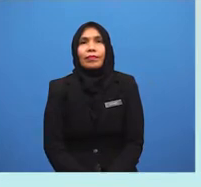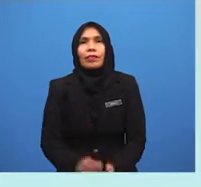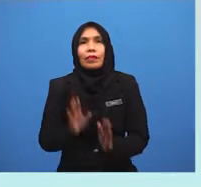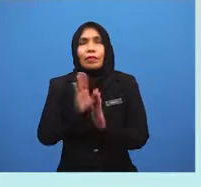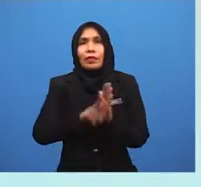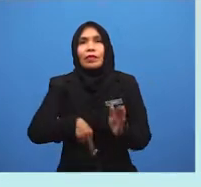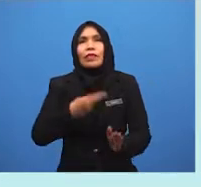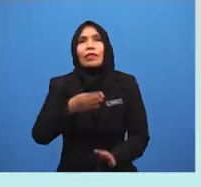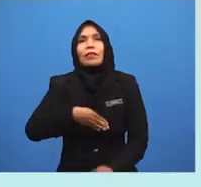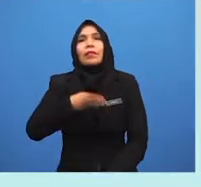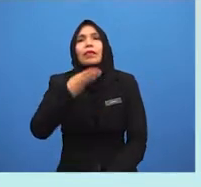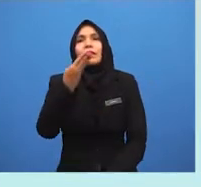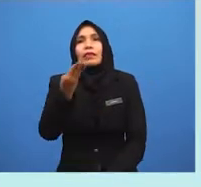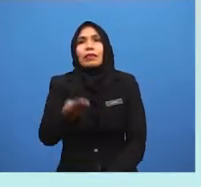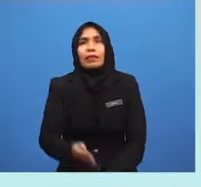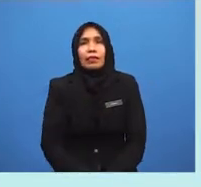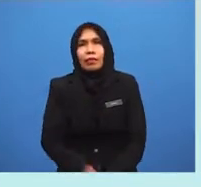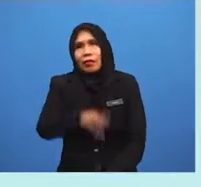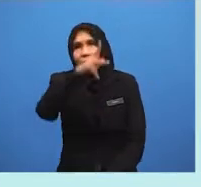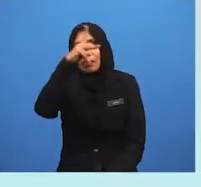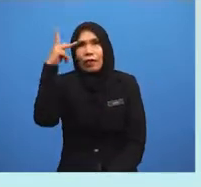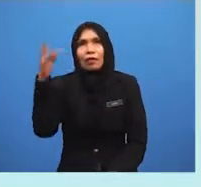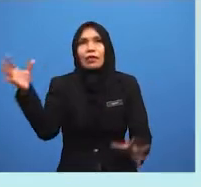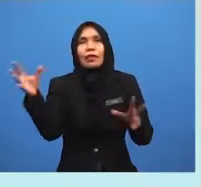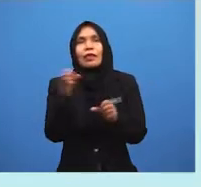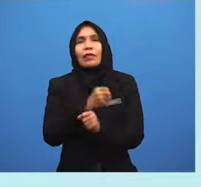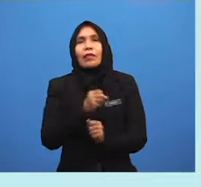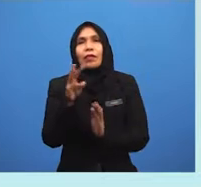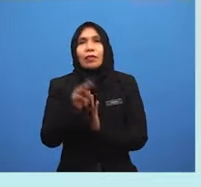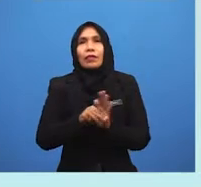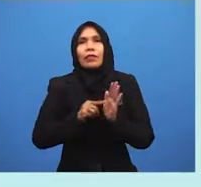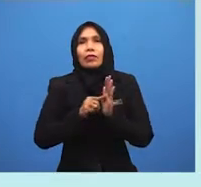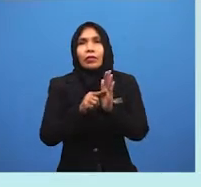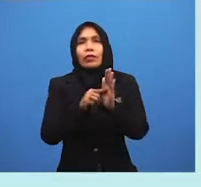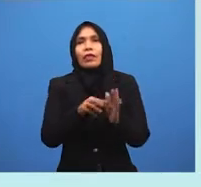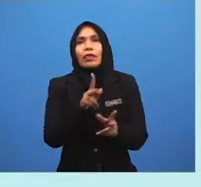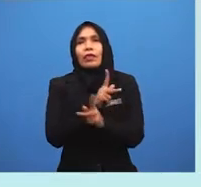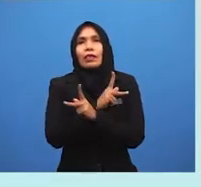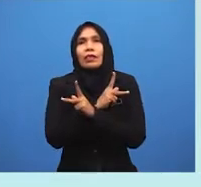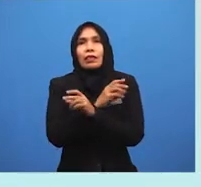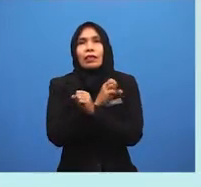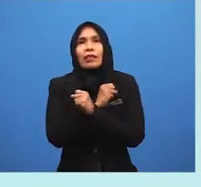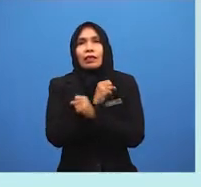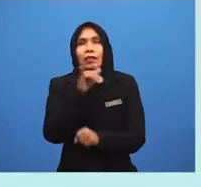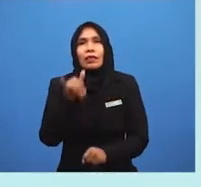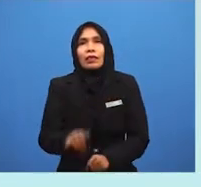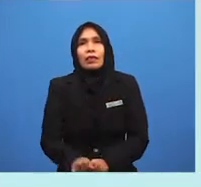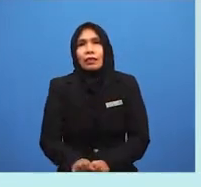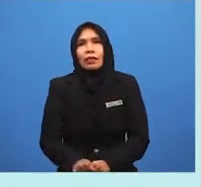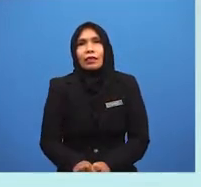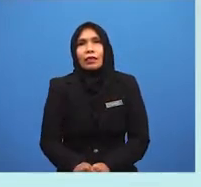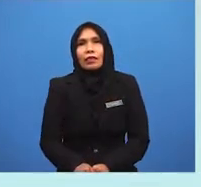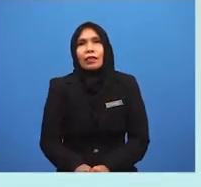berasa bangga kerana dapat menunjukkan kasih sayang yang ikhlas kepada